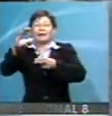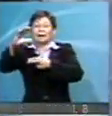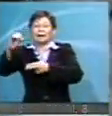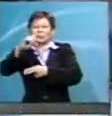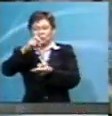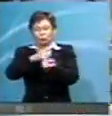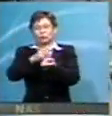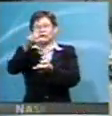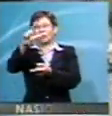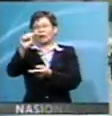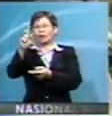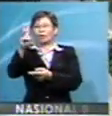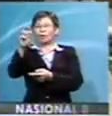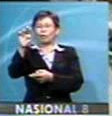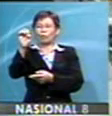Lawrence